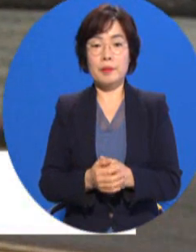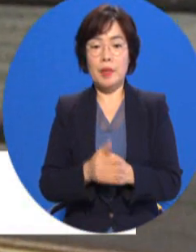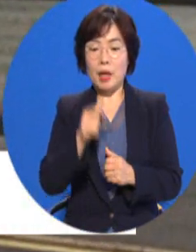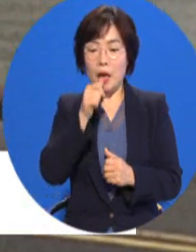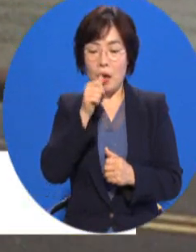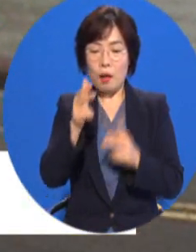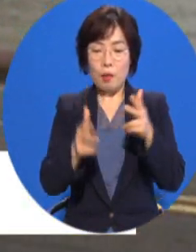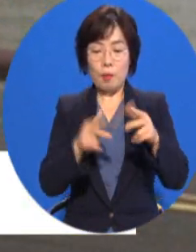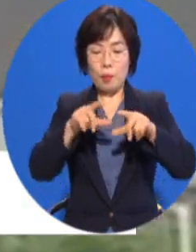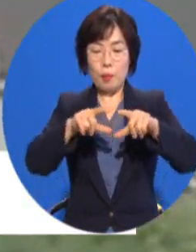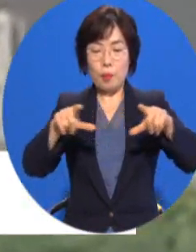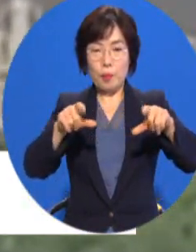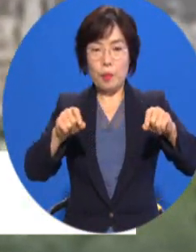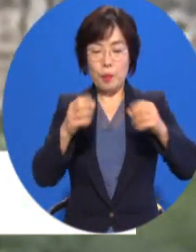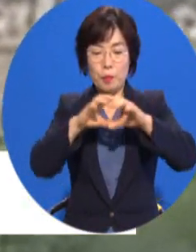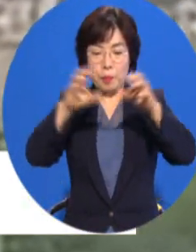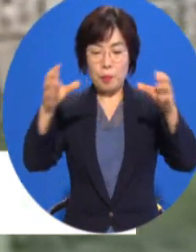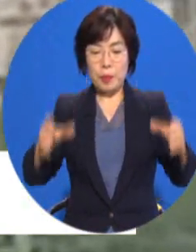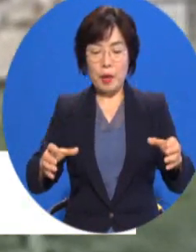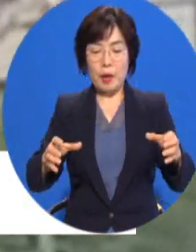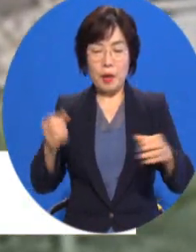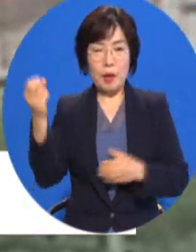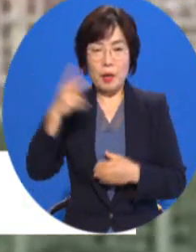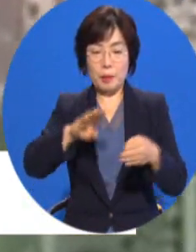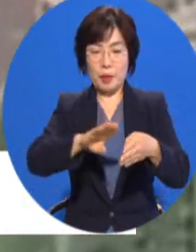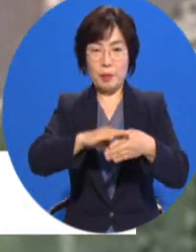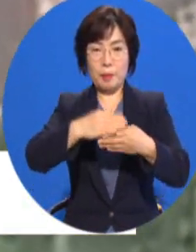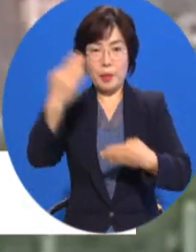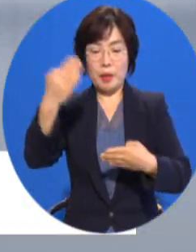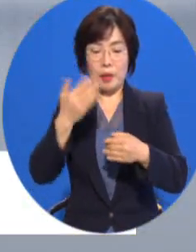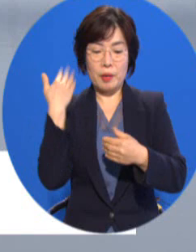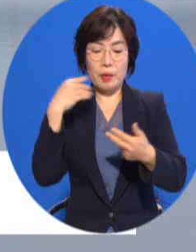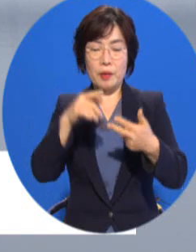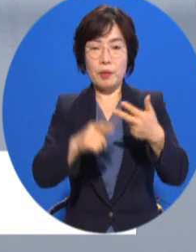광양제철소 고로의 안전장치, 이른바 브리더가 갑자기 개방된 것은 지난